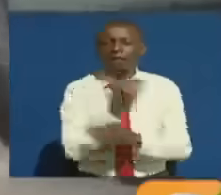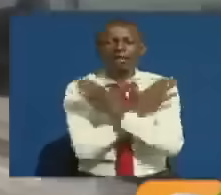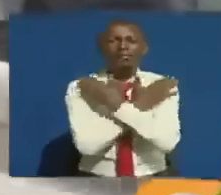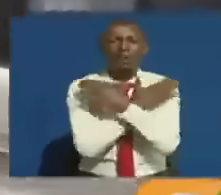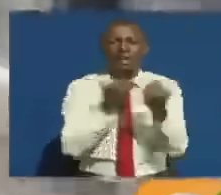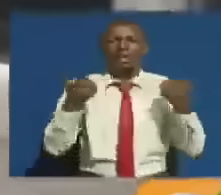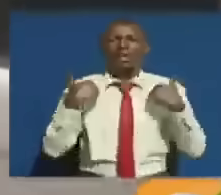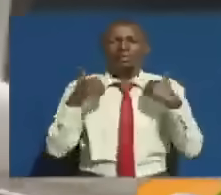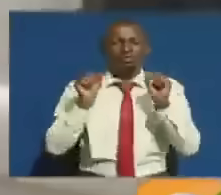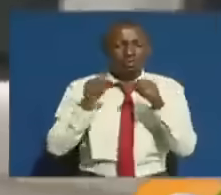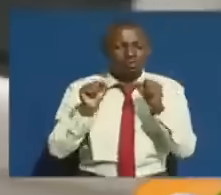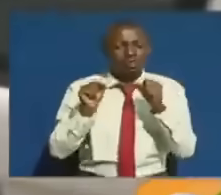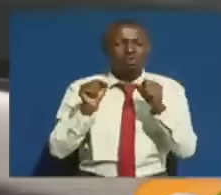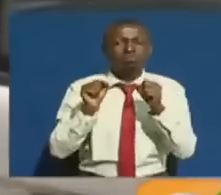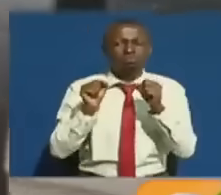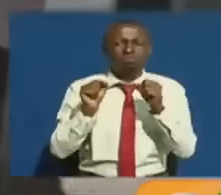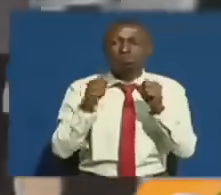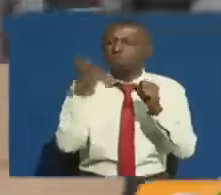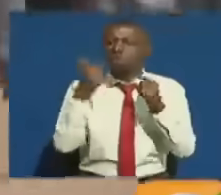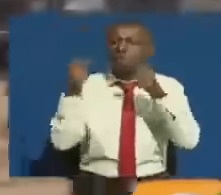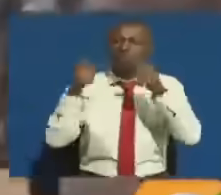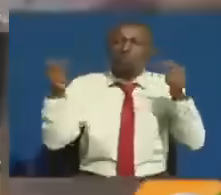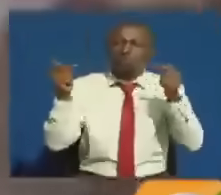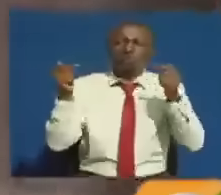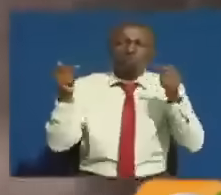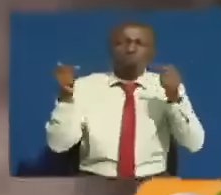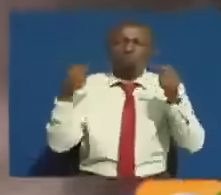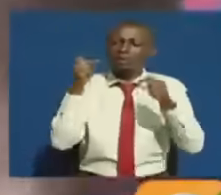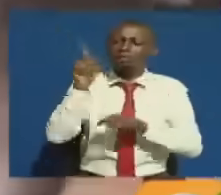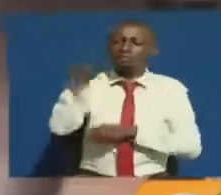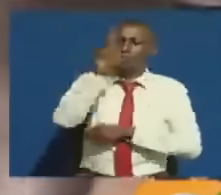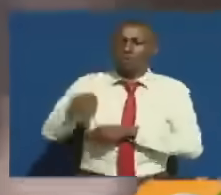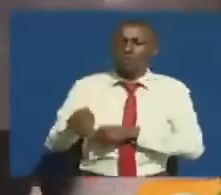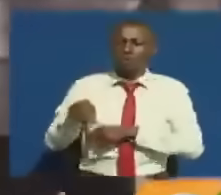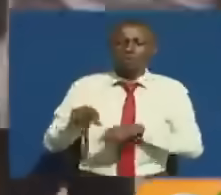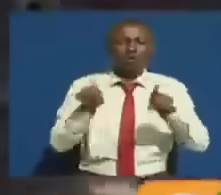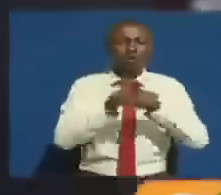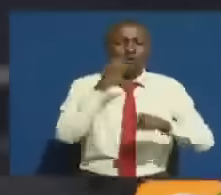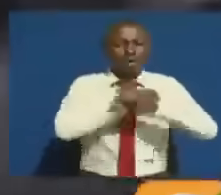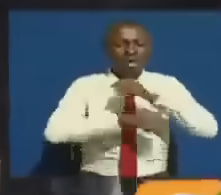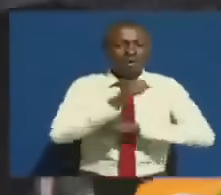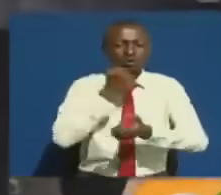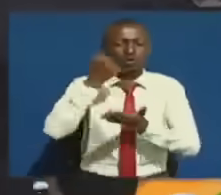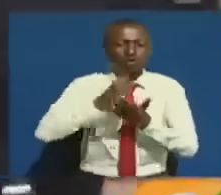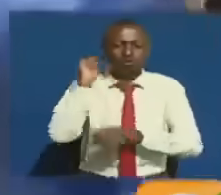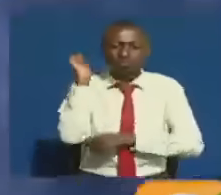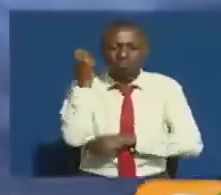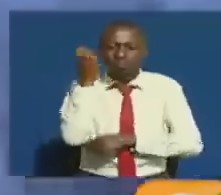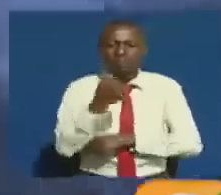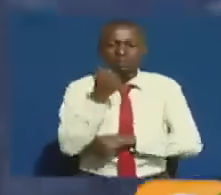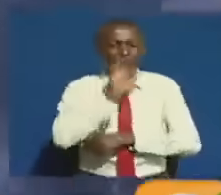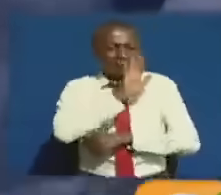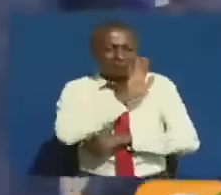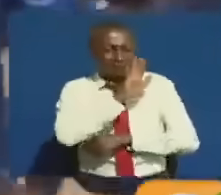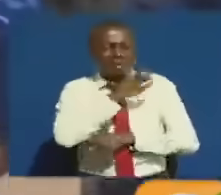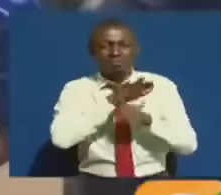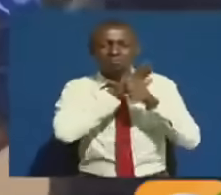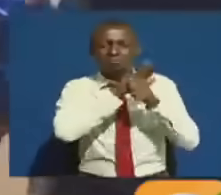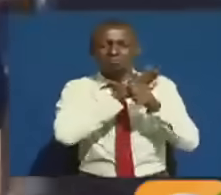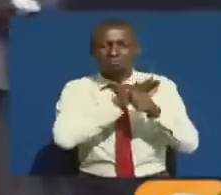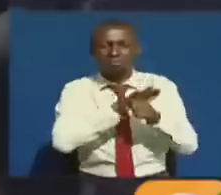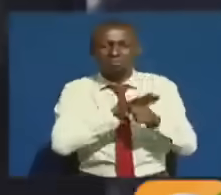ambao watazua tetesi dhidi ya wale wanaomkashifu hadharani, pamoja na hatua ya afisi ya rais ya kumkejeli au kumdhulumu kwa